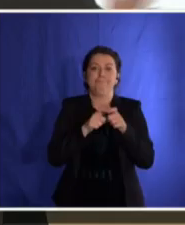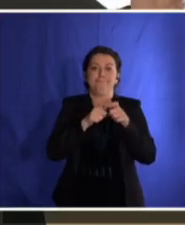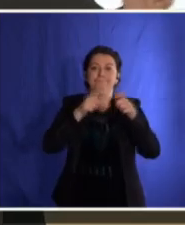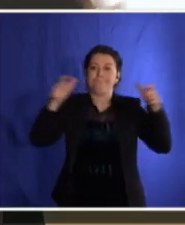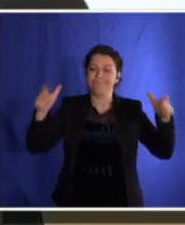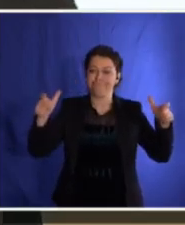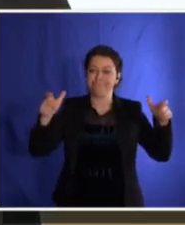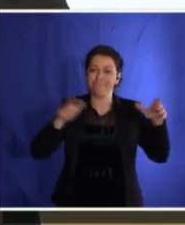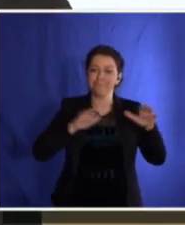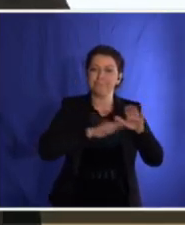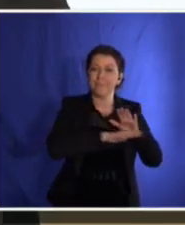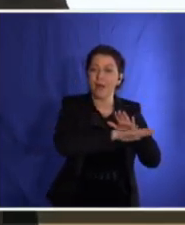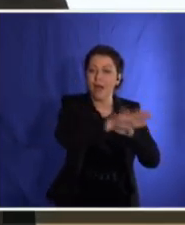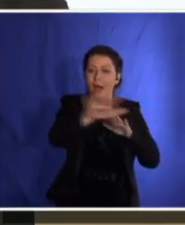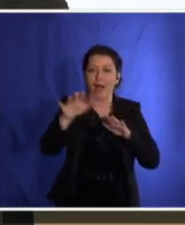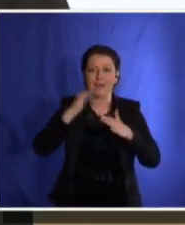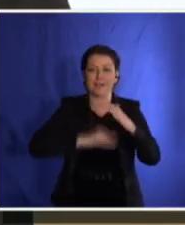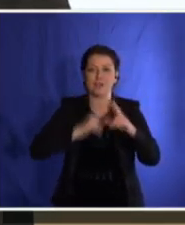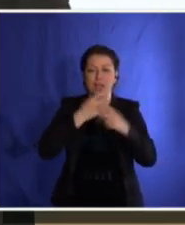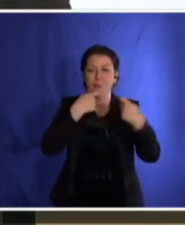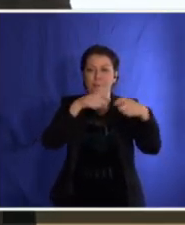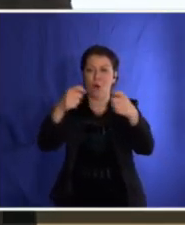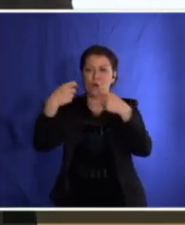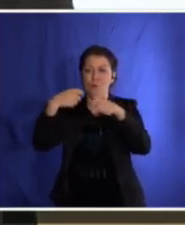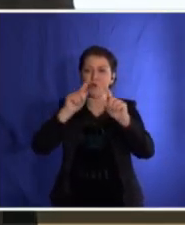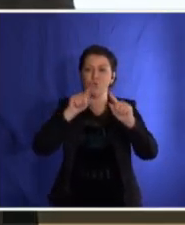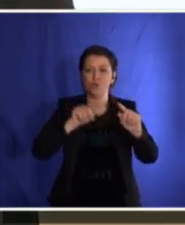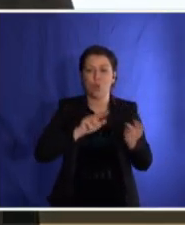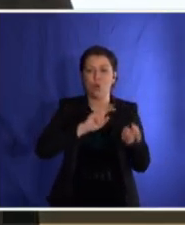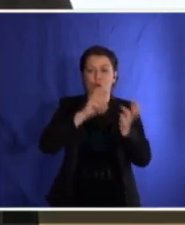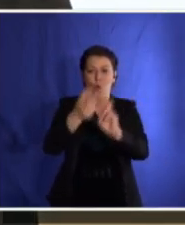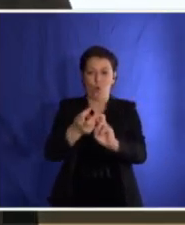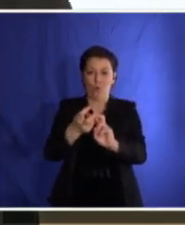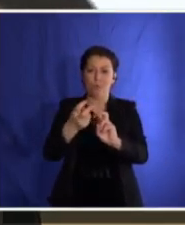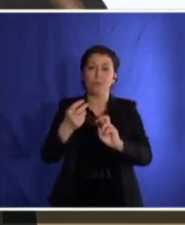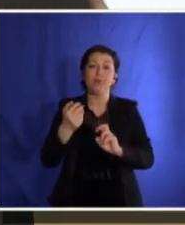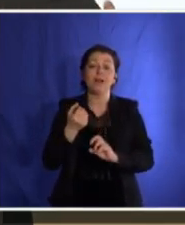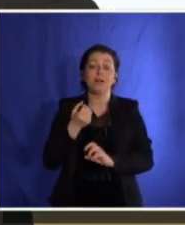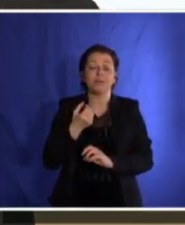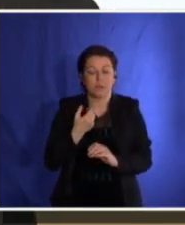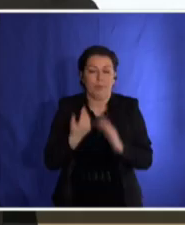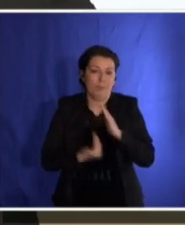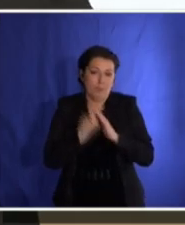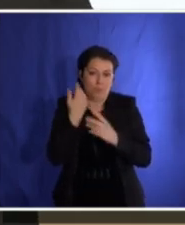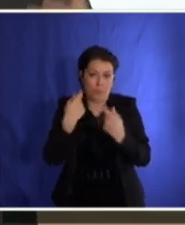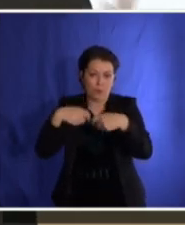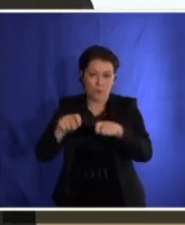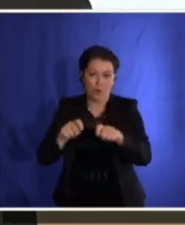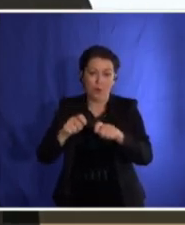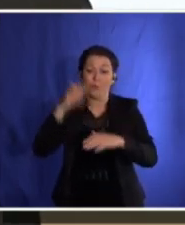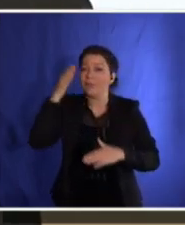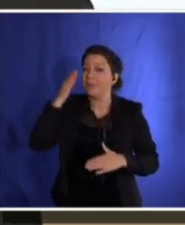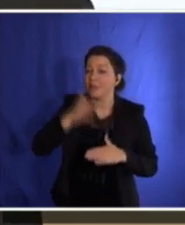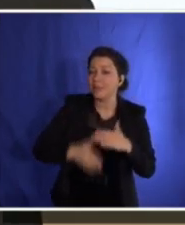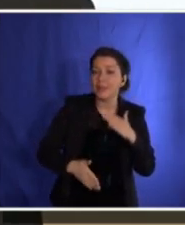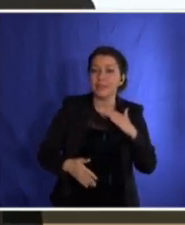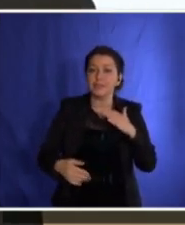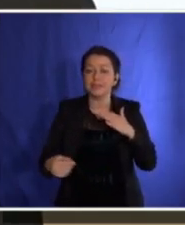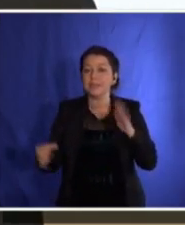alle Bauten in Niederösterreich, wenn sie neu begonnen werden. Und der letzte Punkt, das Internet.